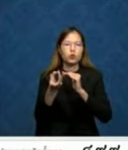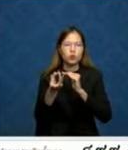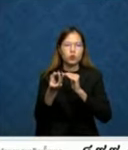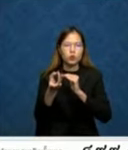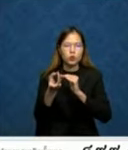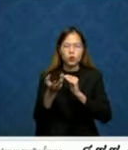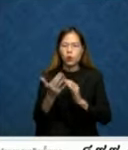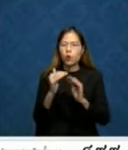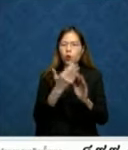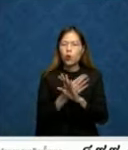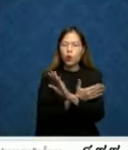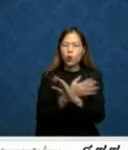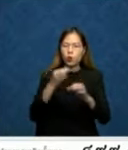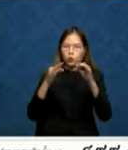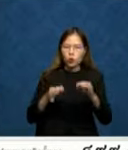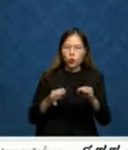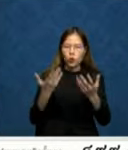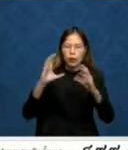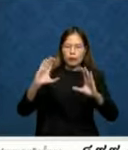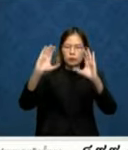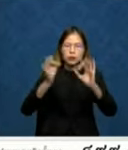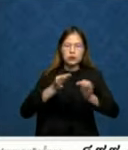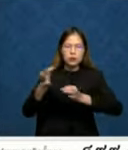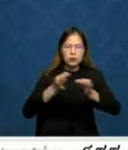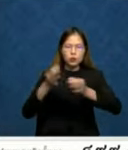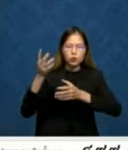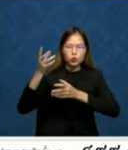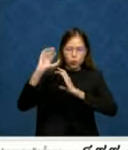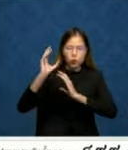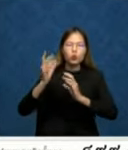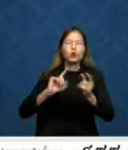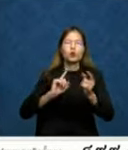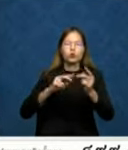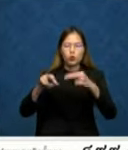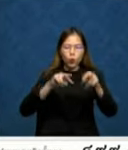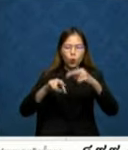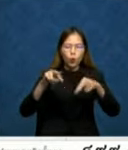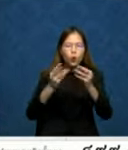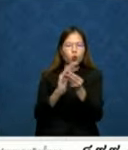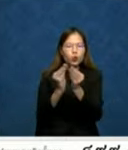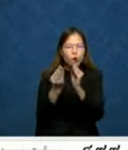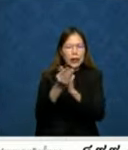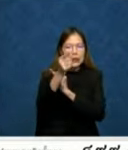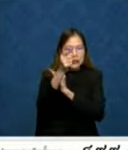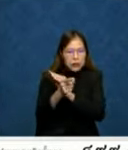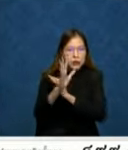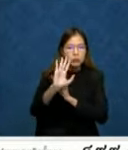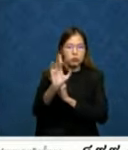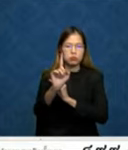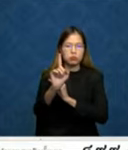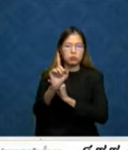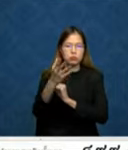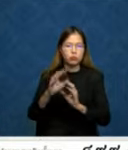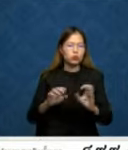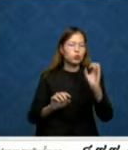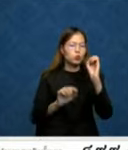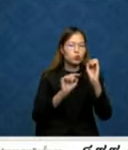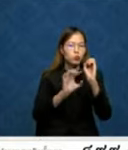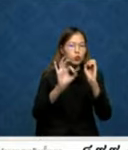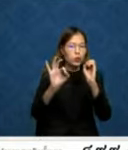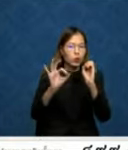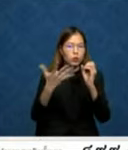ลงมติอยากให้รัฐบาลชี้แจงว่ามีการทบทวนตัวเลขจริงหรือไม่อย่างที่ปลัดกระทรวงการคลังชี้แจงว่า 0.9 ในห้องก